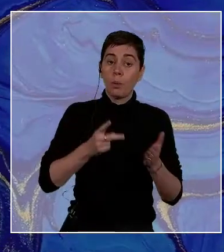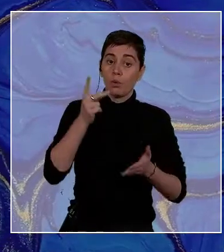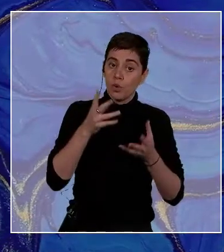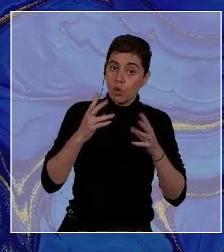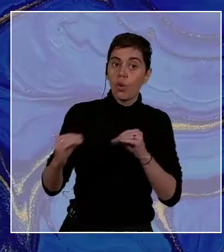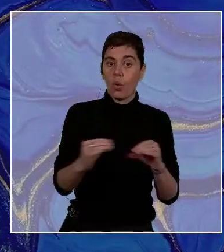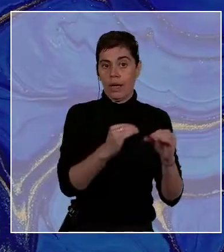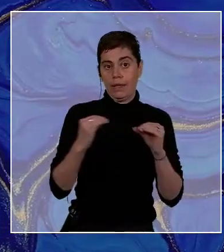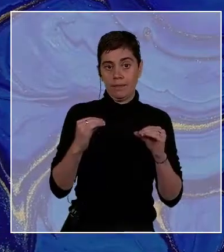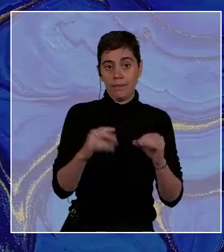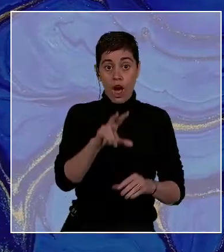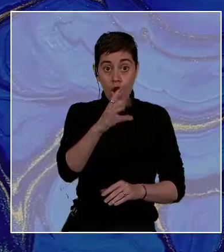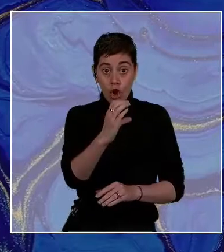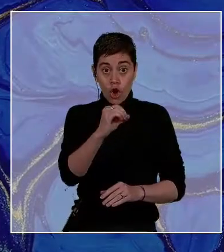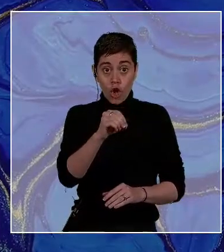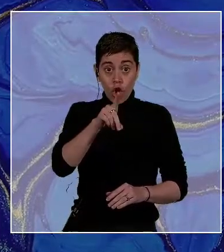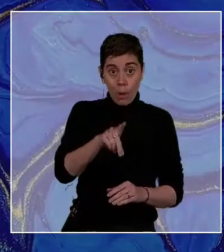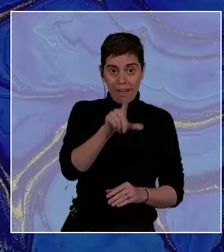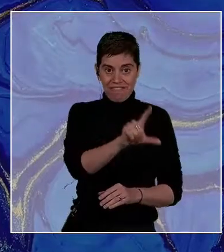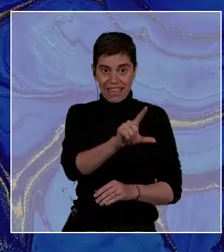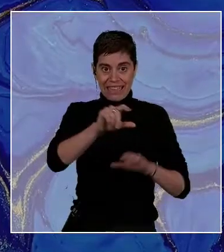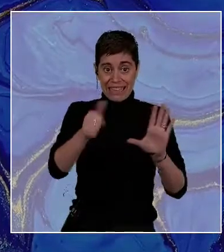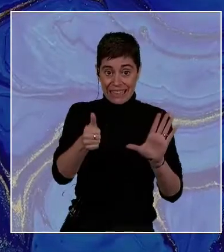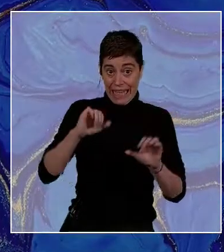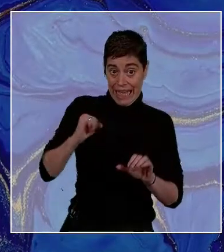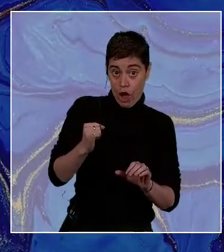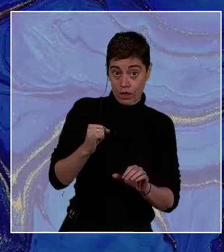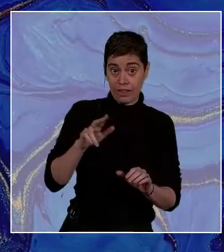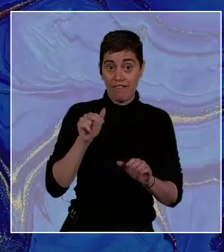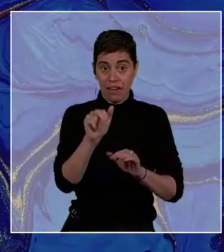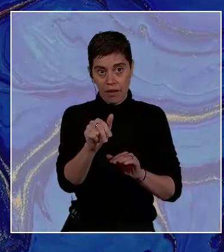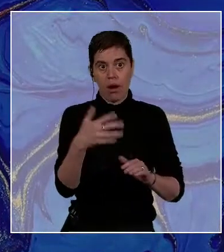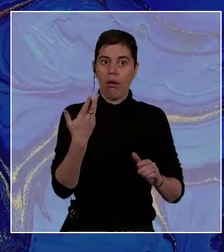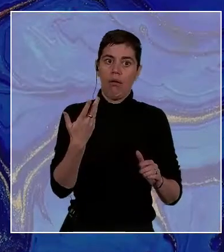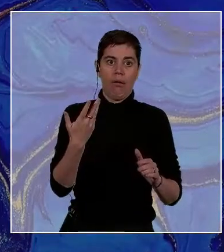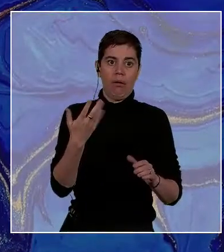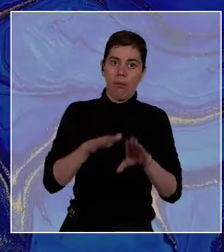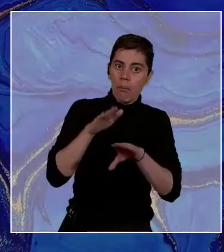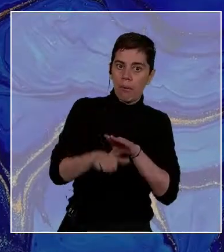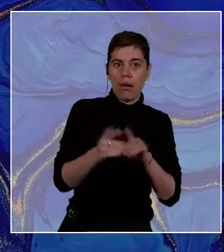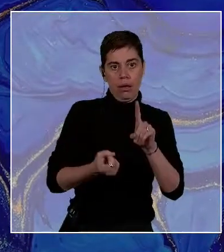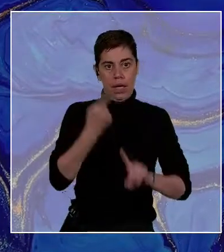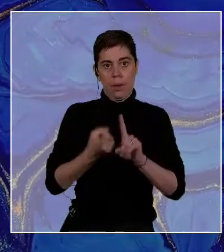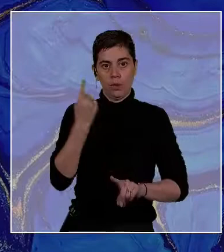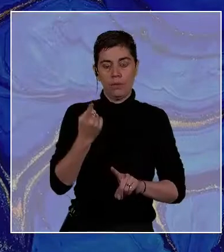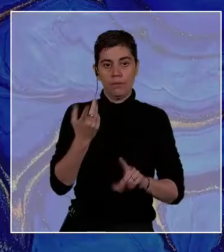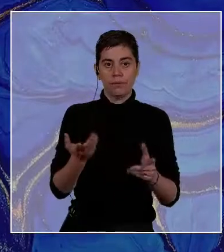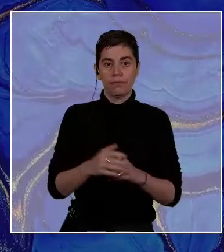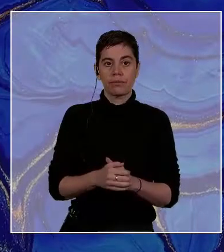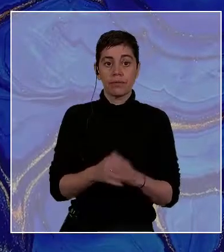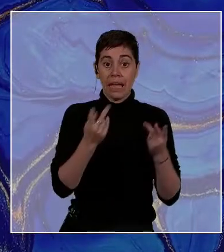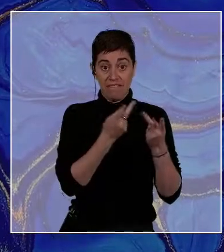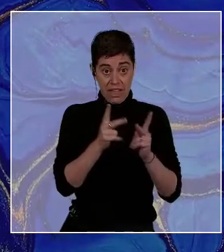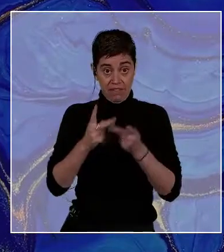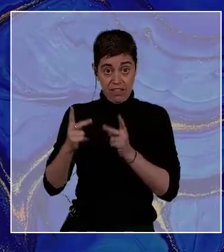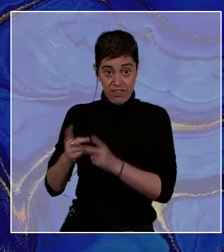approchons de la COP26 à Glasgow en Écosse. Ce sera évidemment une étape importante, l'occasion de montrer comment les villes peuvent